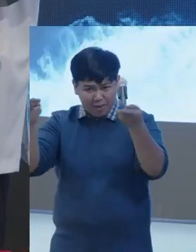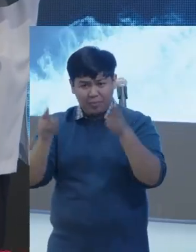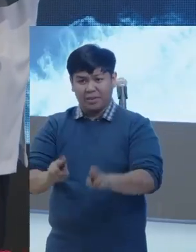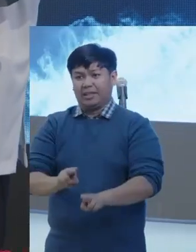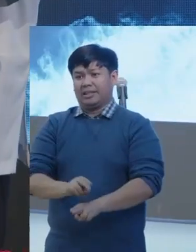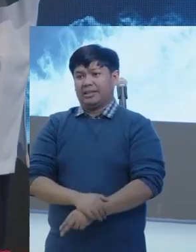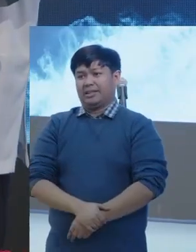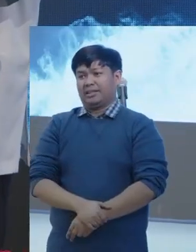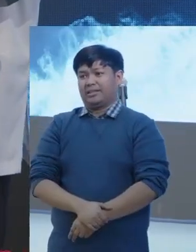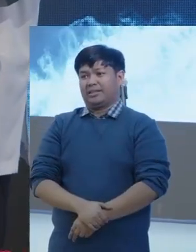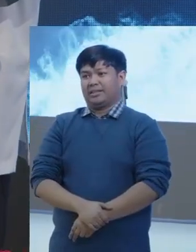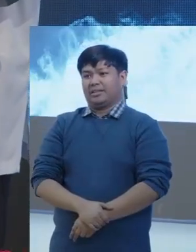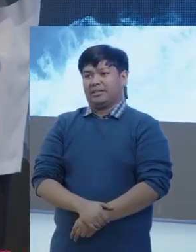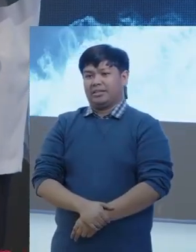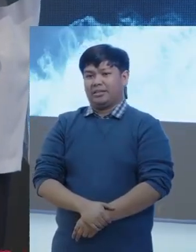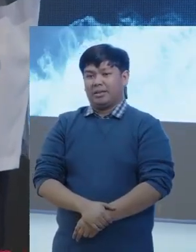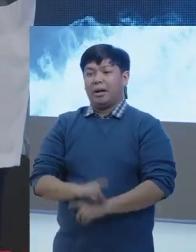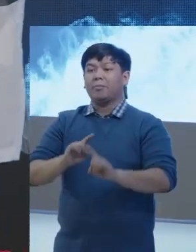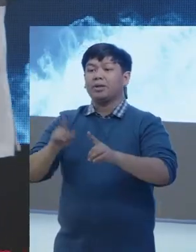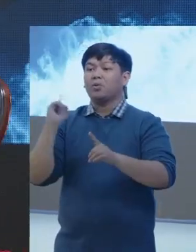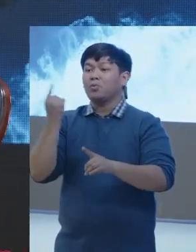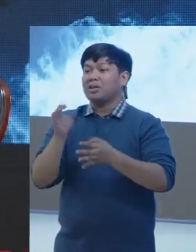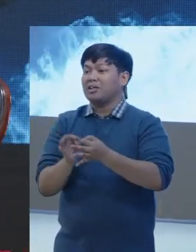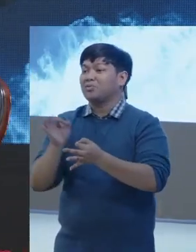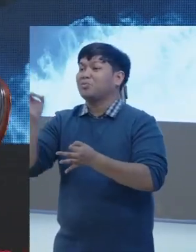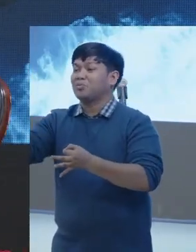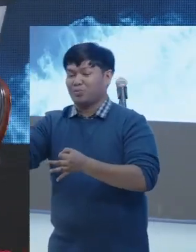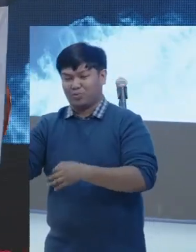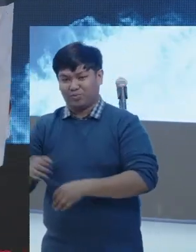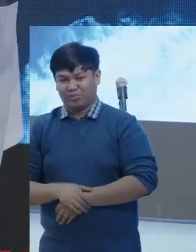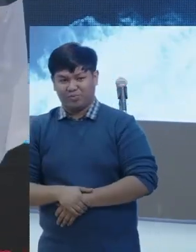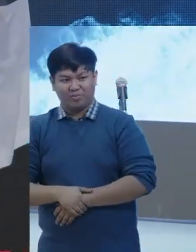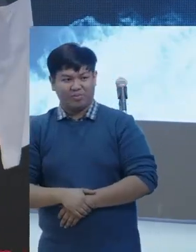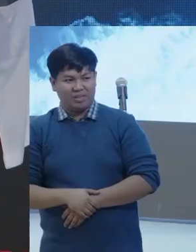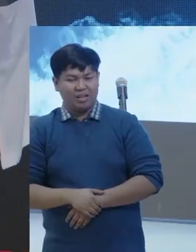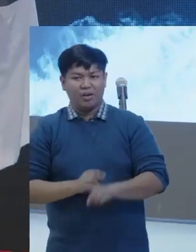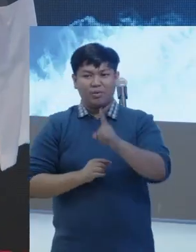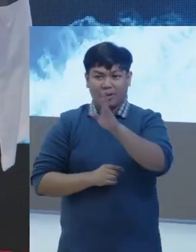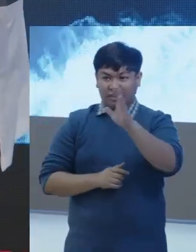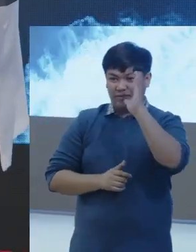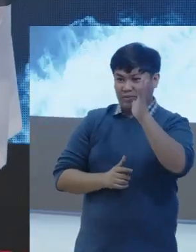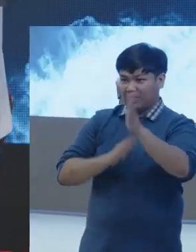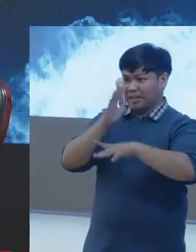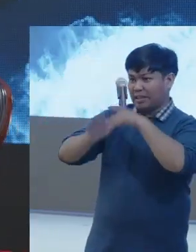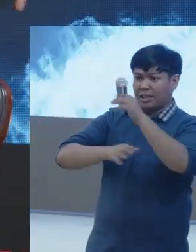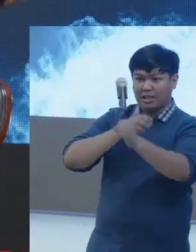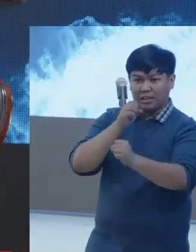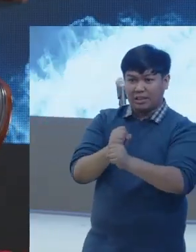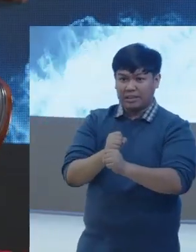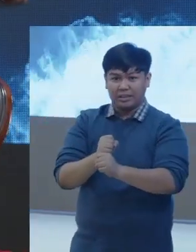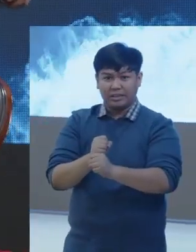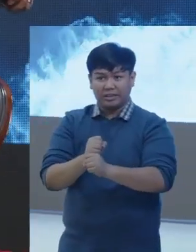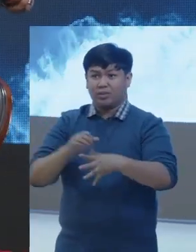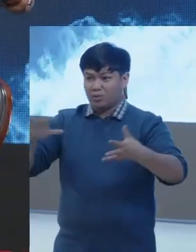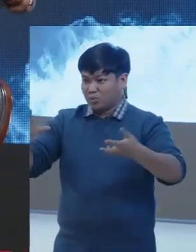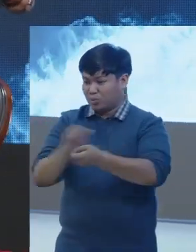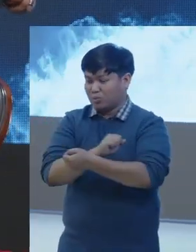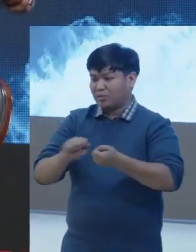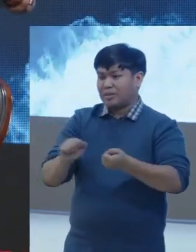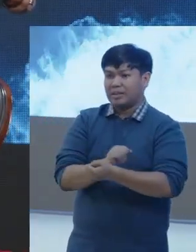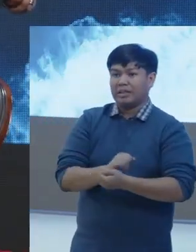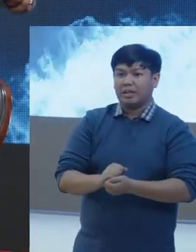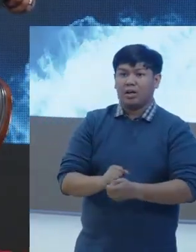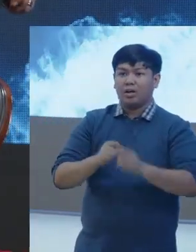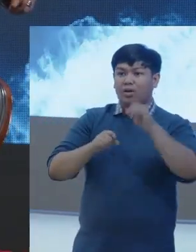Hindi niya inalis yung parusa. O paano yung pastor? Sabi niyo 150 years bago sila talagang pinarusahan. So